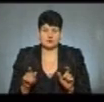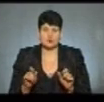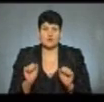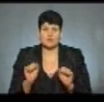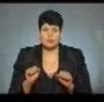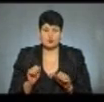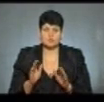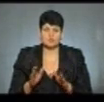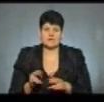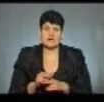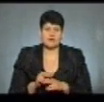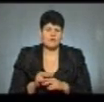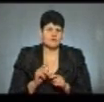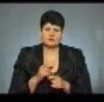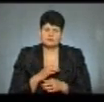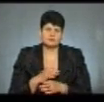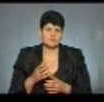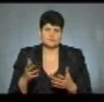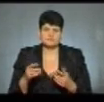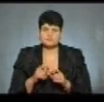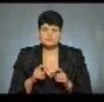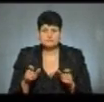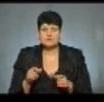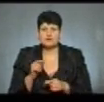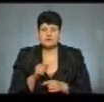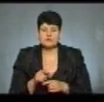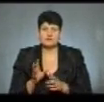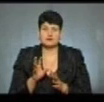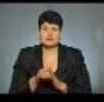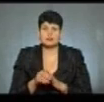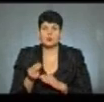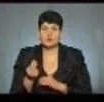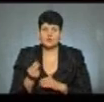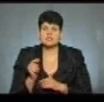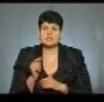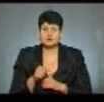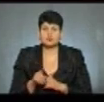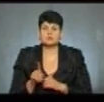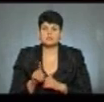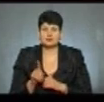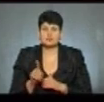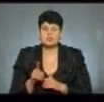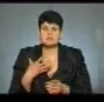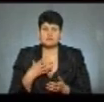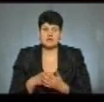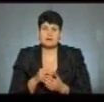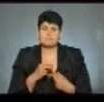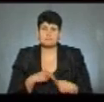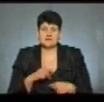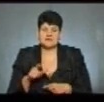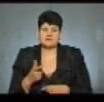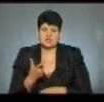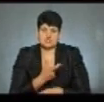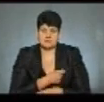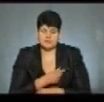може бути і лікувального, будь-якого закладу. Вони закладають кошти для того, щоб своїх працівників